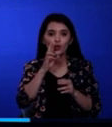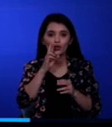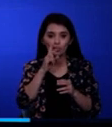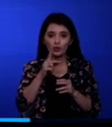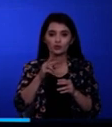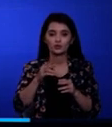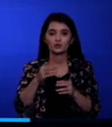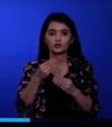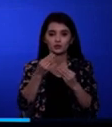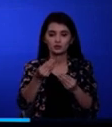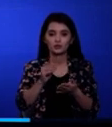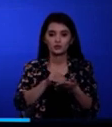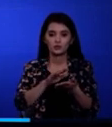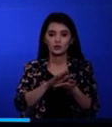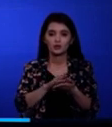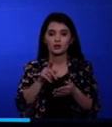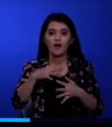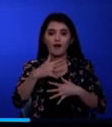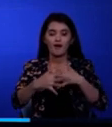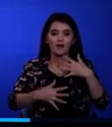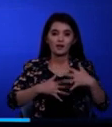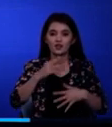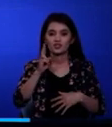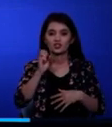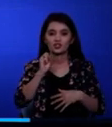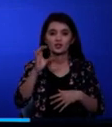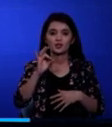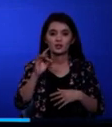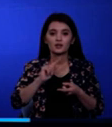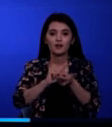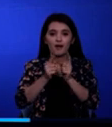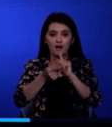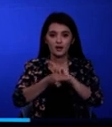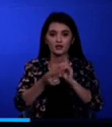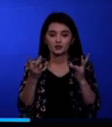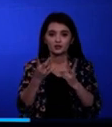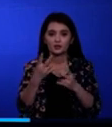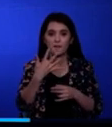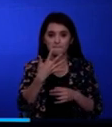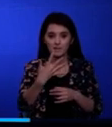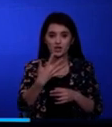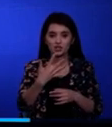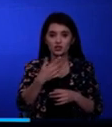kasr. Buni esa biz aralash kasrga aylantirib olamiz.